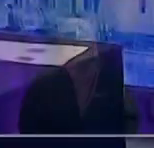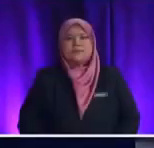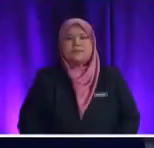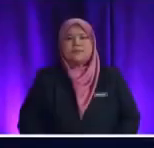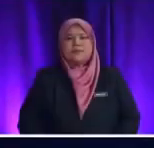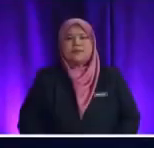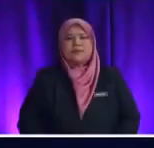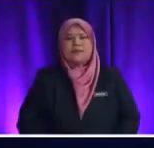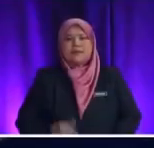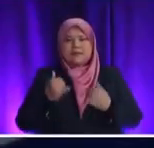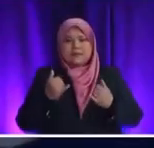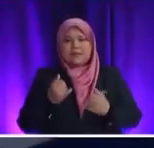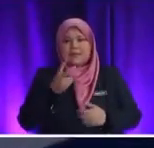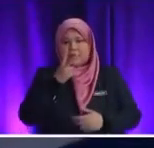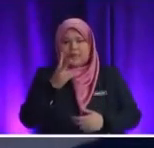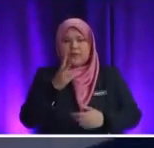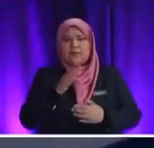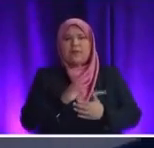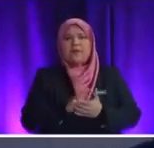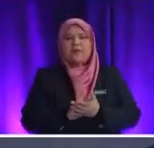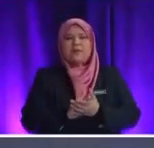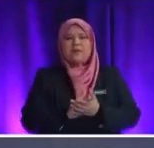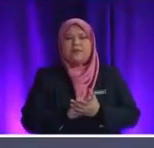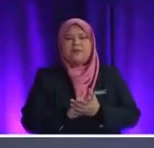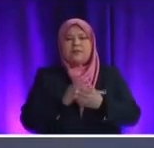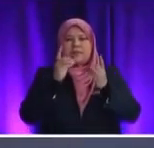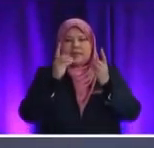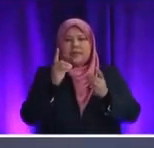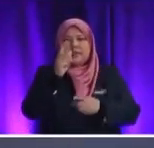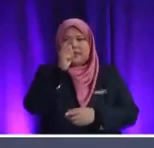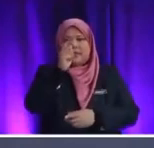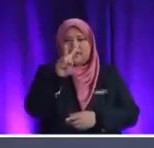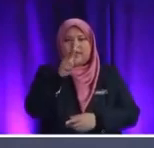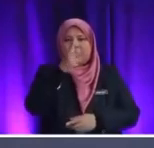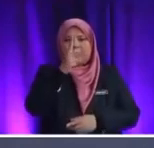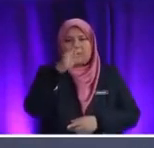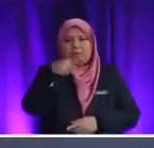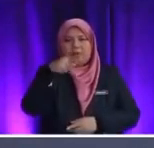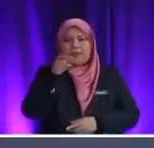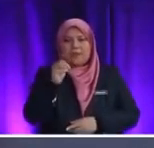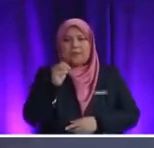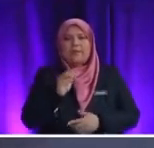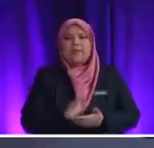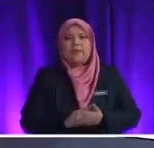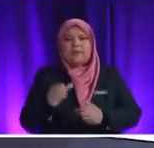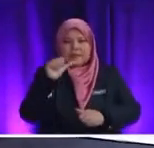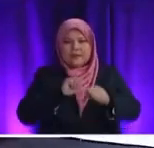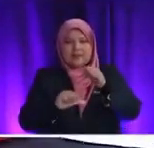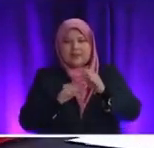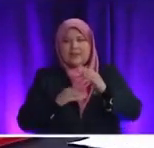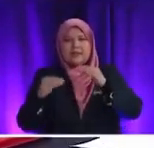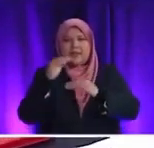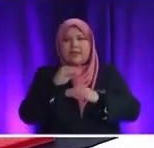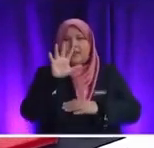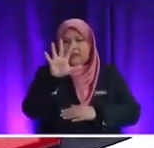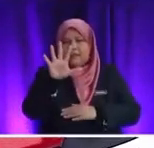Hai anda sedang menonton slot Menengah Atas di DC PM mata pelajaran kita pada hari ini adalah sains tingkatan